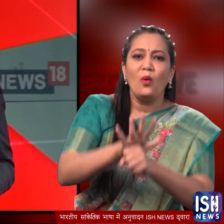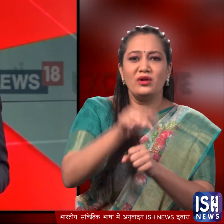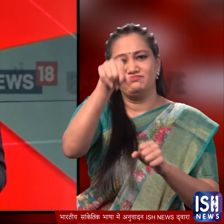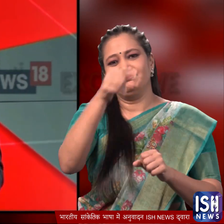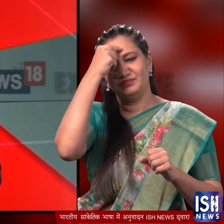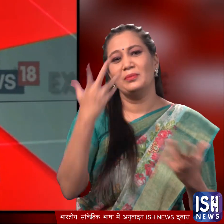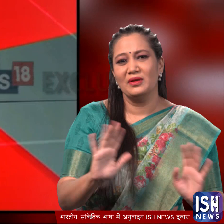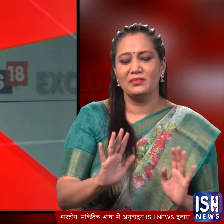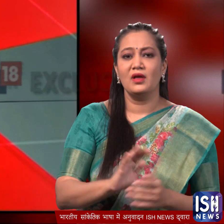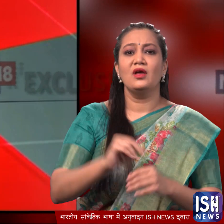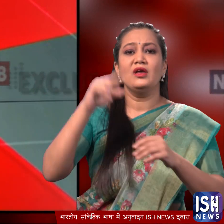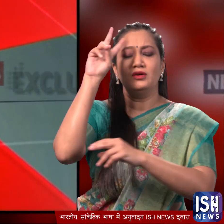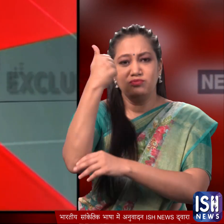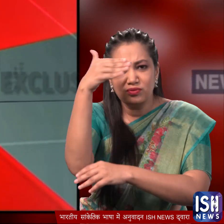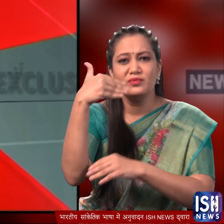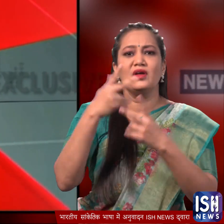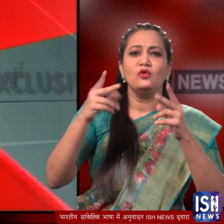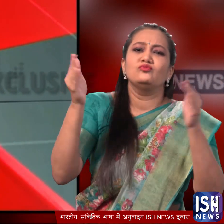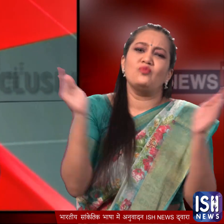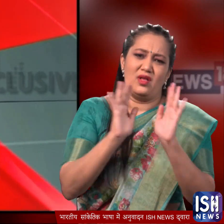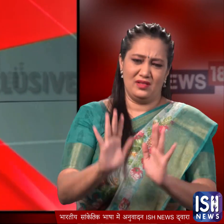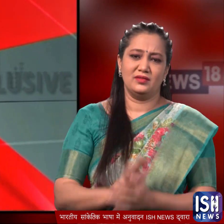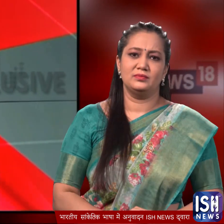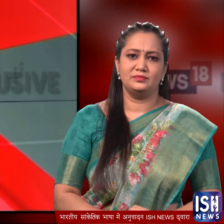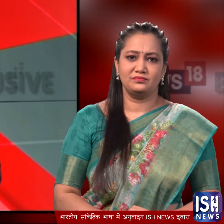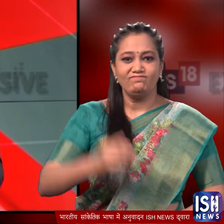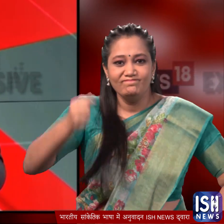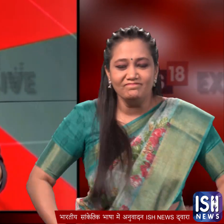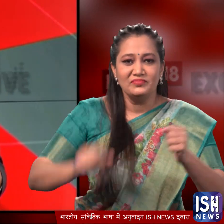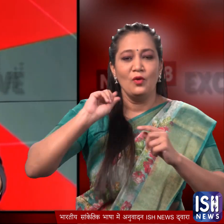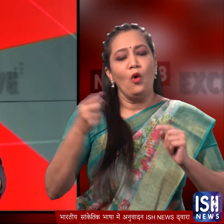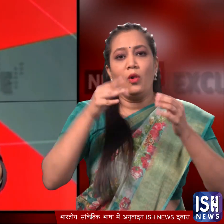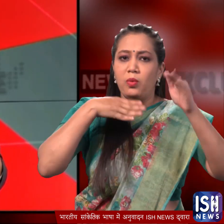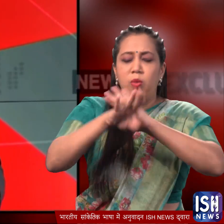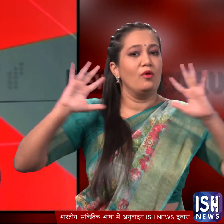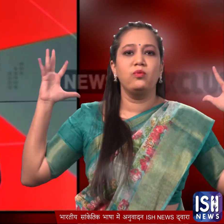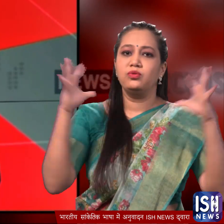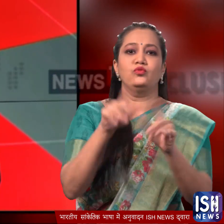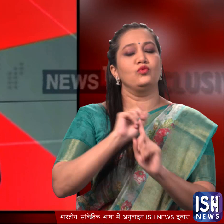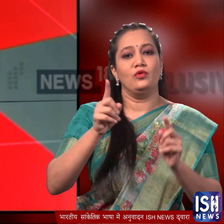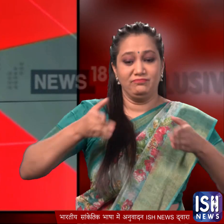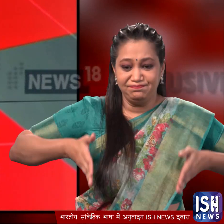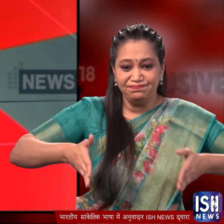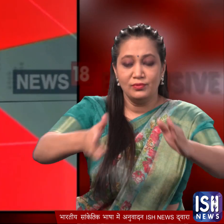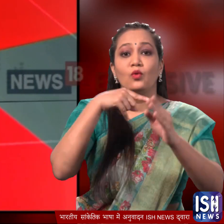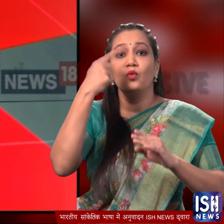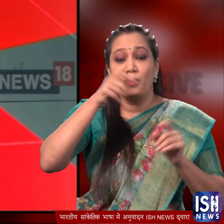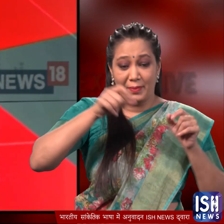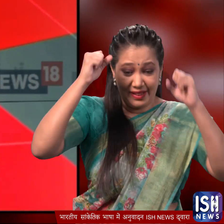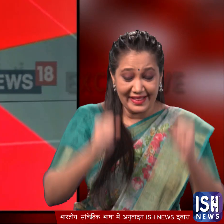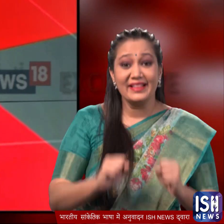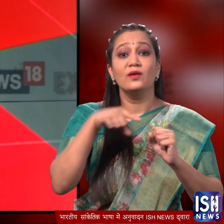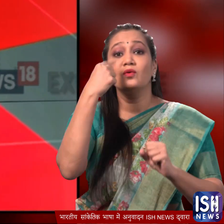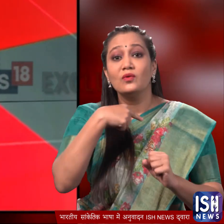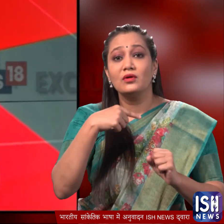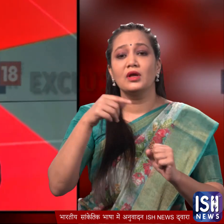क्योंकि कोरोना के खतरे की वजह से गणतंत्र दिवस की परेड छोटी कर दी गई है। सबको परेड देखने की इजाजत भी नहीं दी गई है। राजपथ पर सिर्फ वही लोग